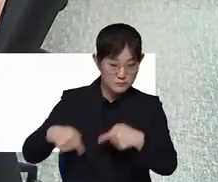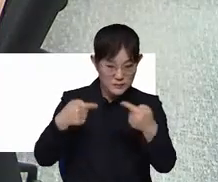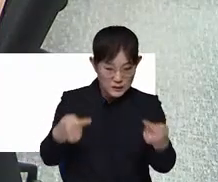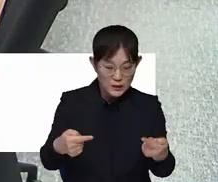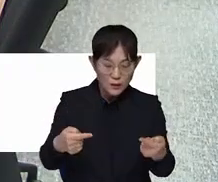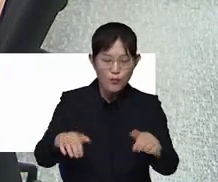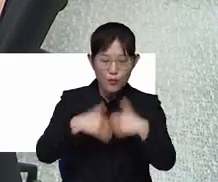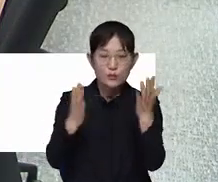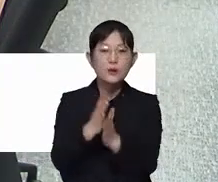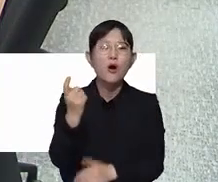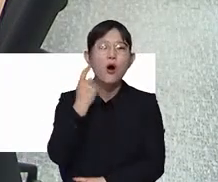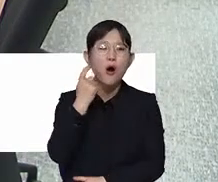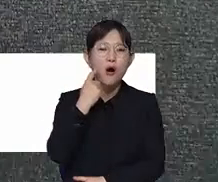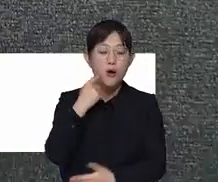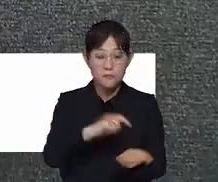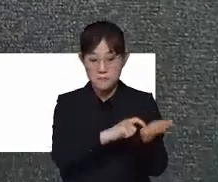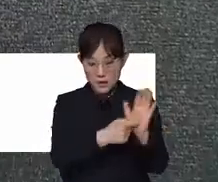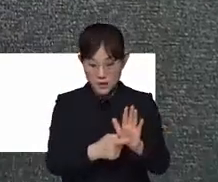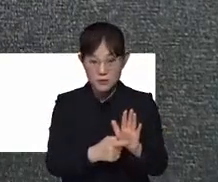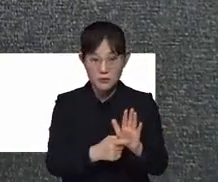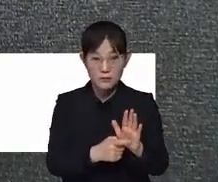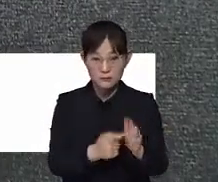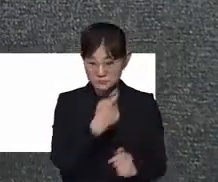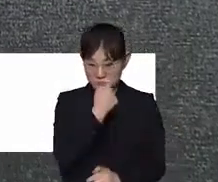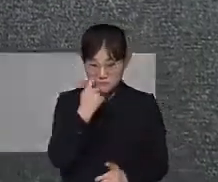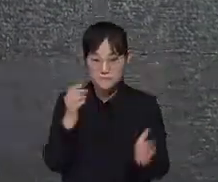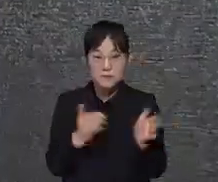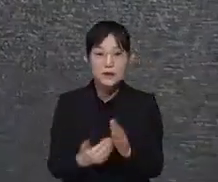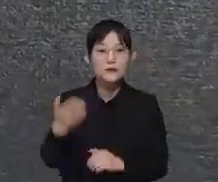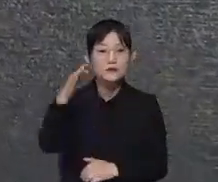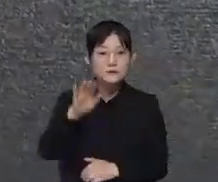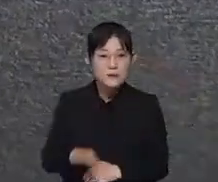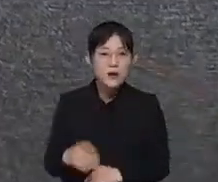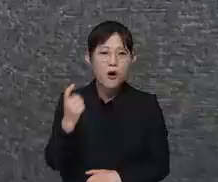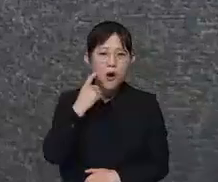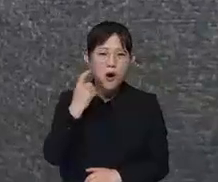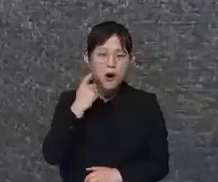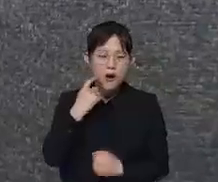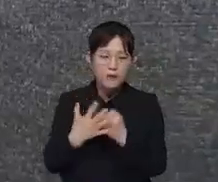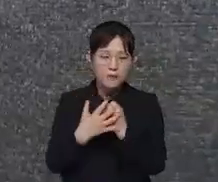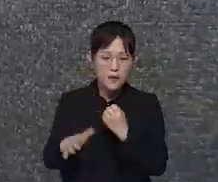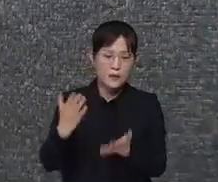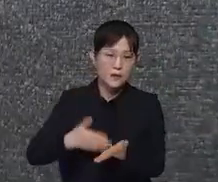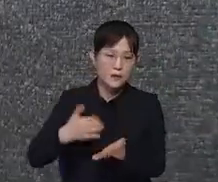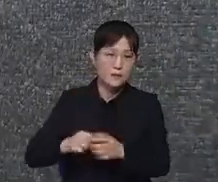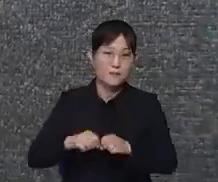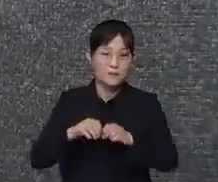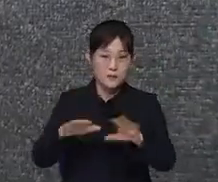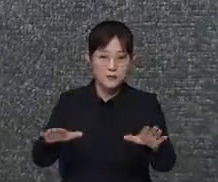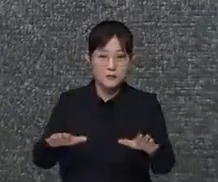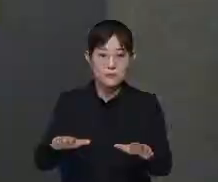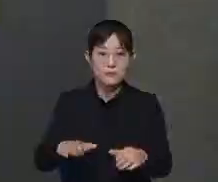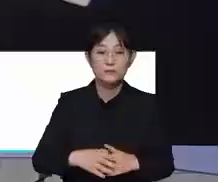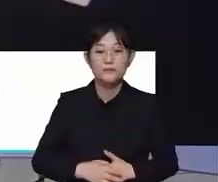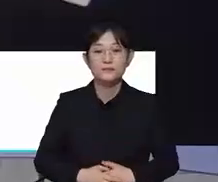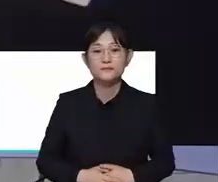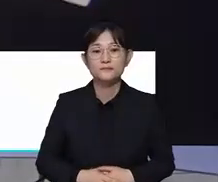개입설은 모두 거짓이라고 밝혀졌음에도 허위사실을 가공까지 유포했다고 지적했습니다.